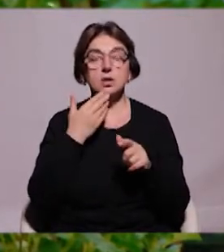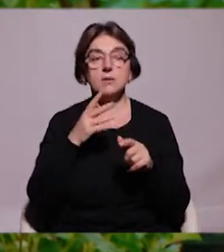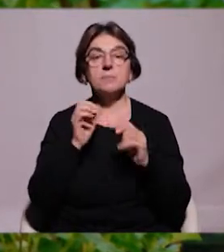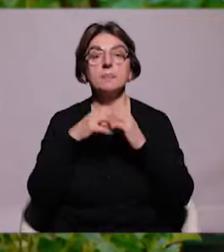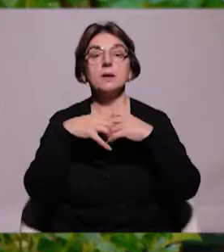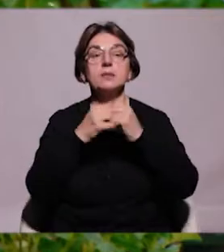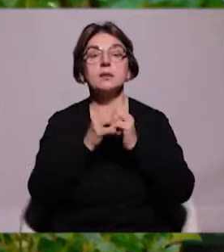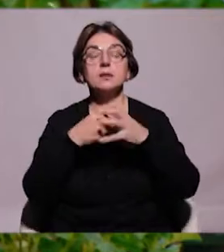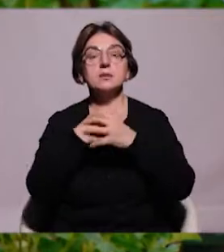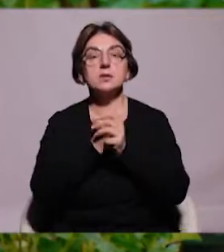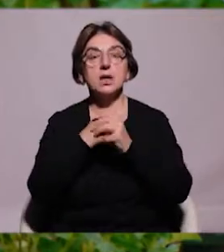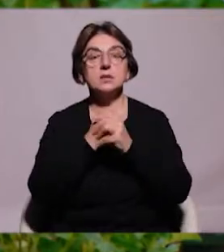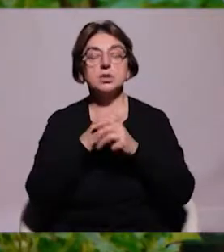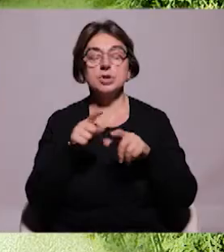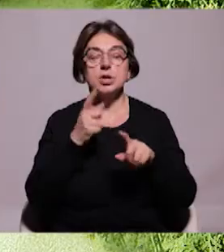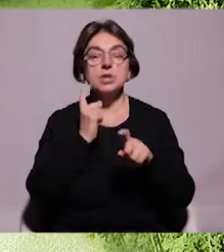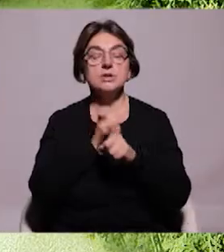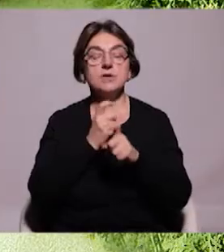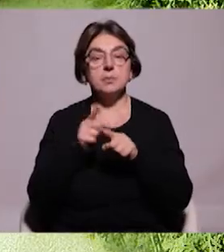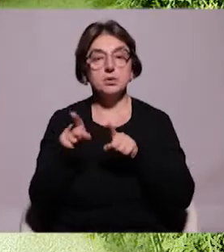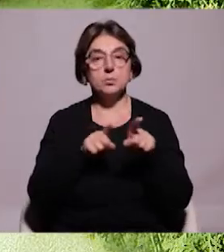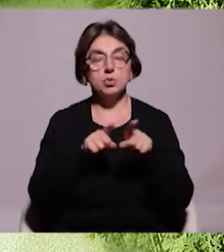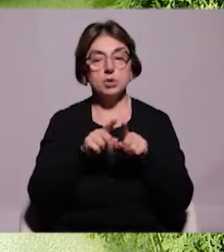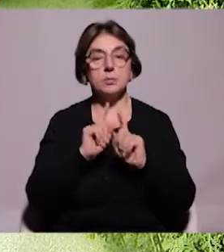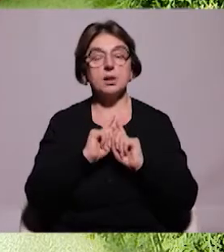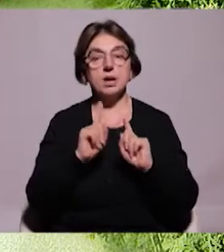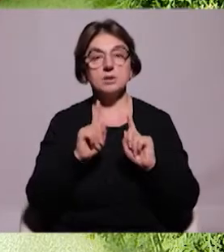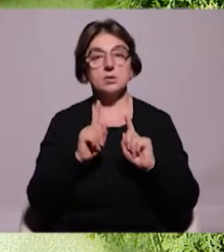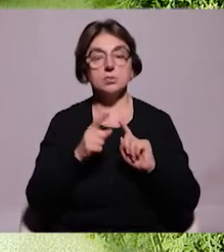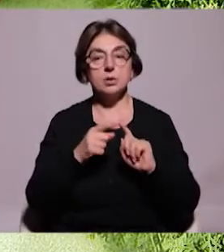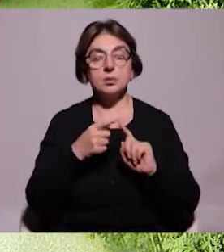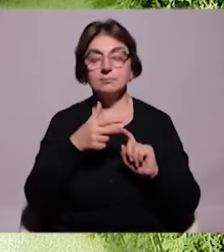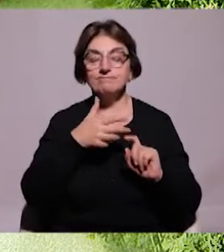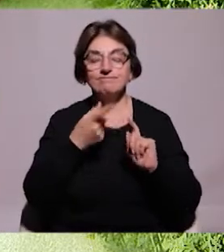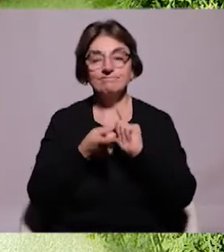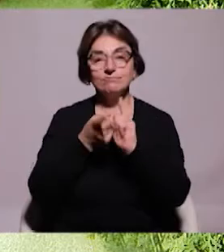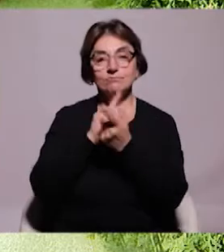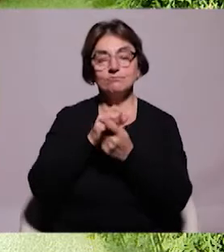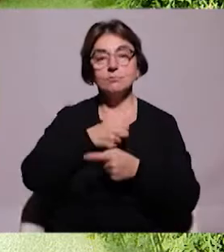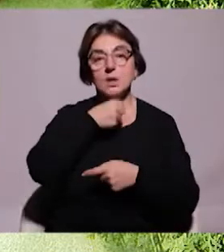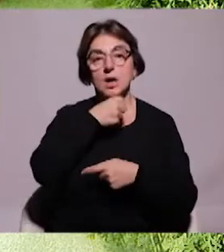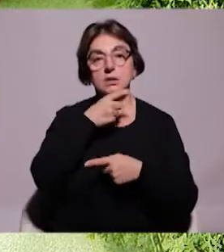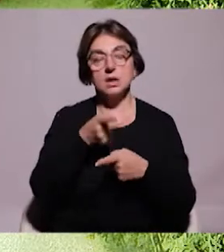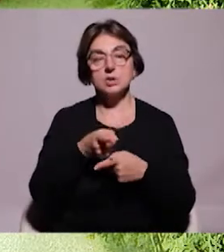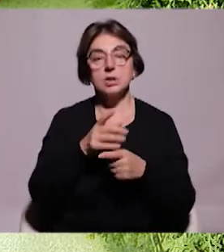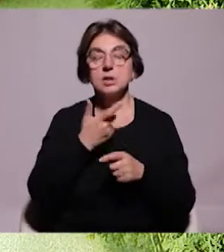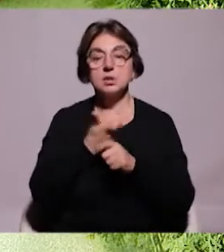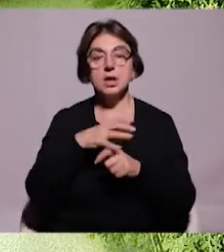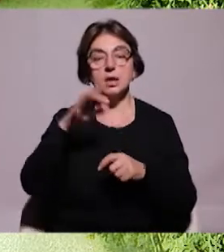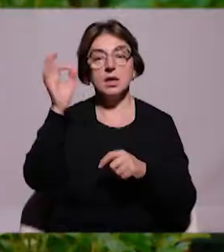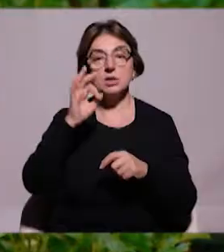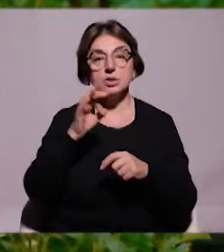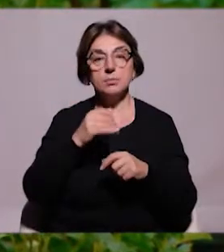სახსარში ძვლების მოძრაობას. განსაკუთრებით გარდატეხის ასაკში ძალიან ხშირია